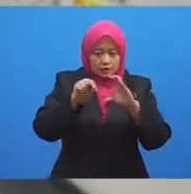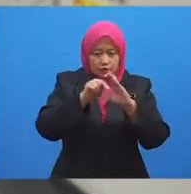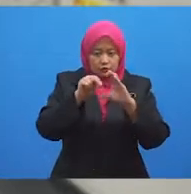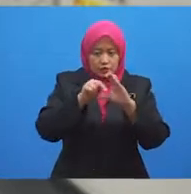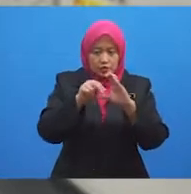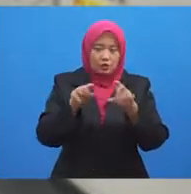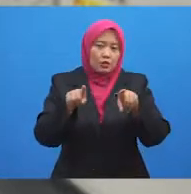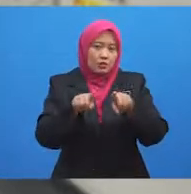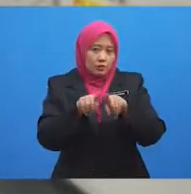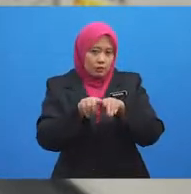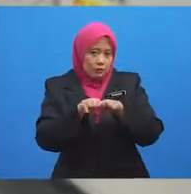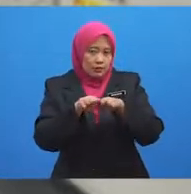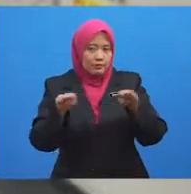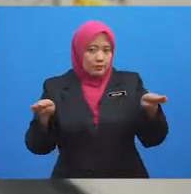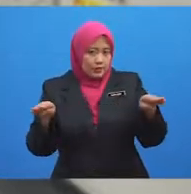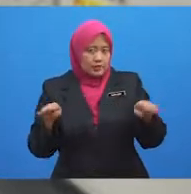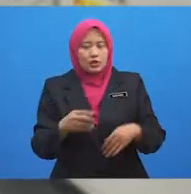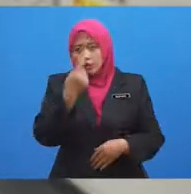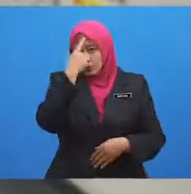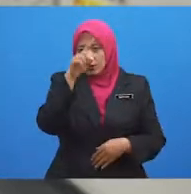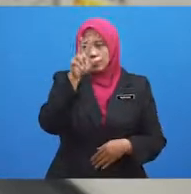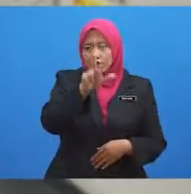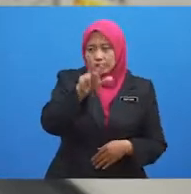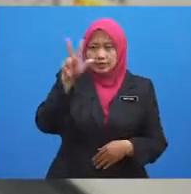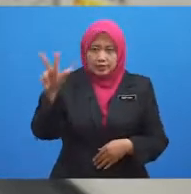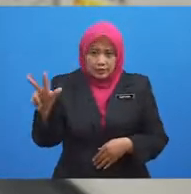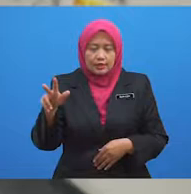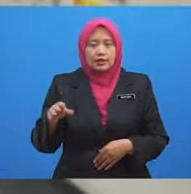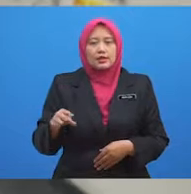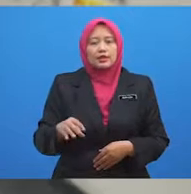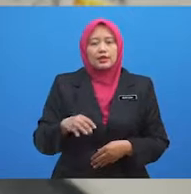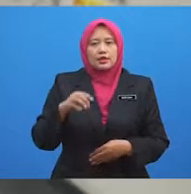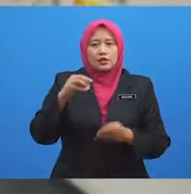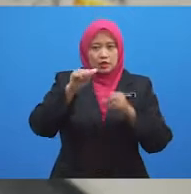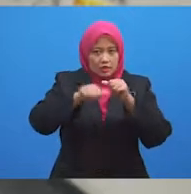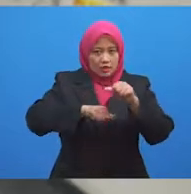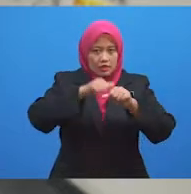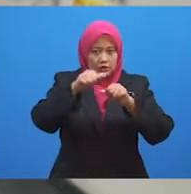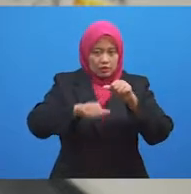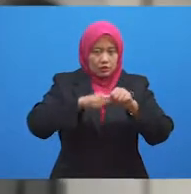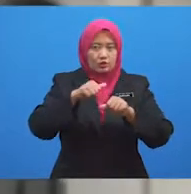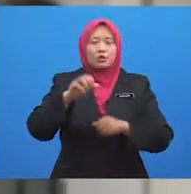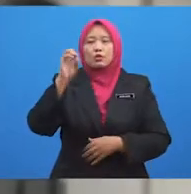berbeza bagi ketiga-tiga isotop atom oksigen tersebut.